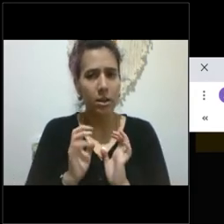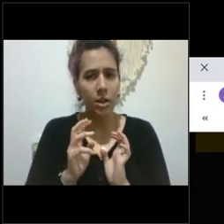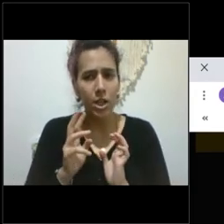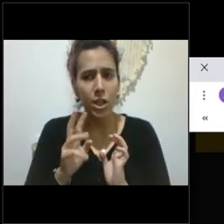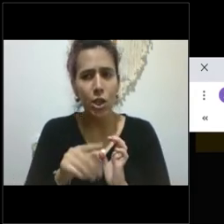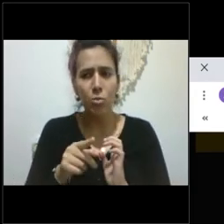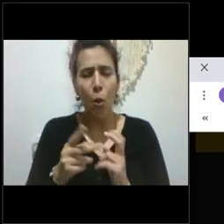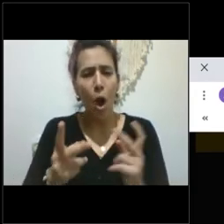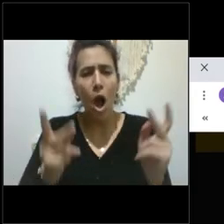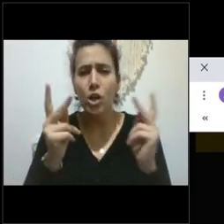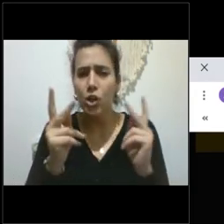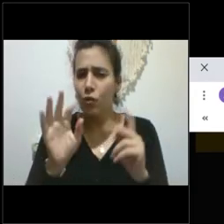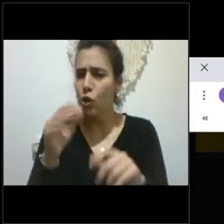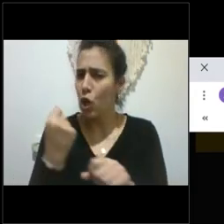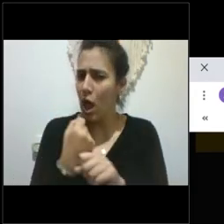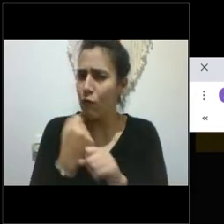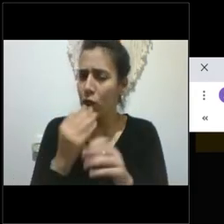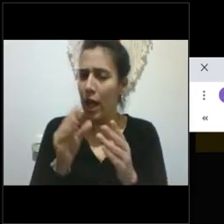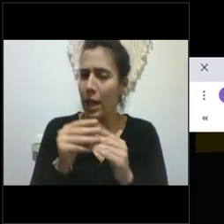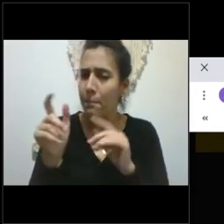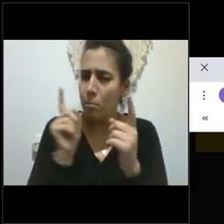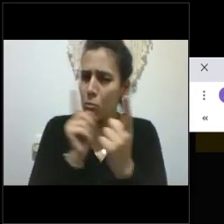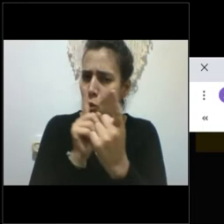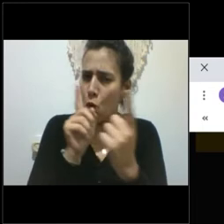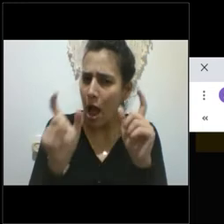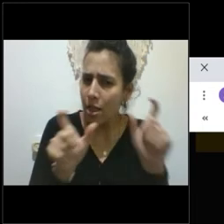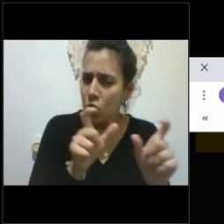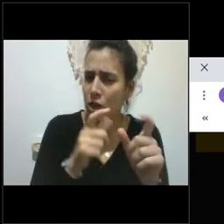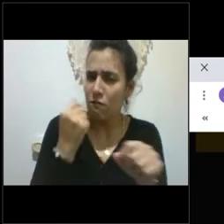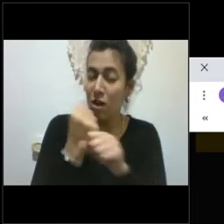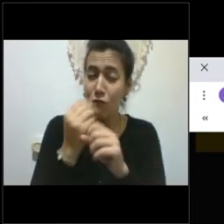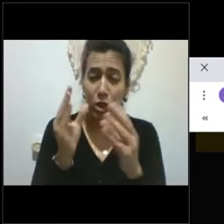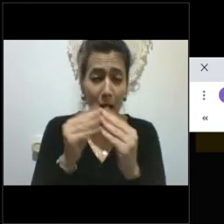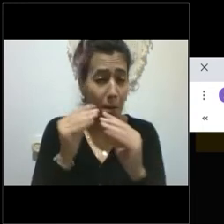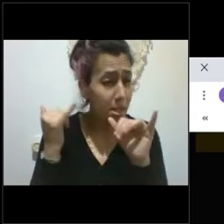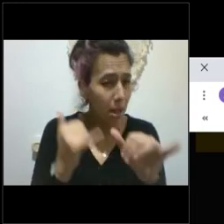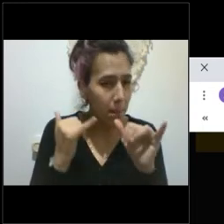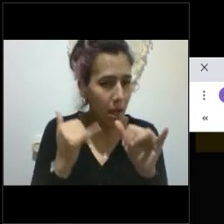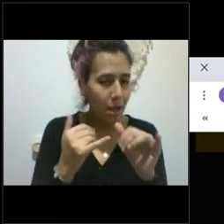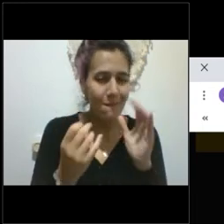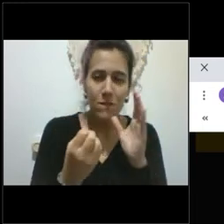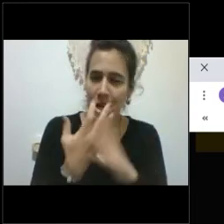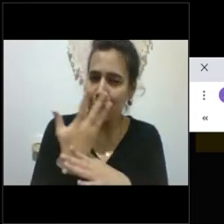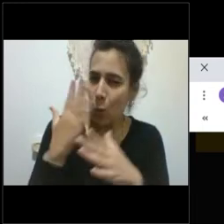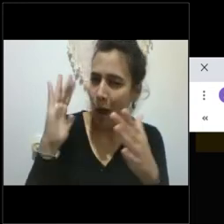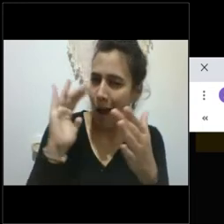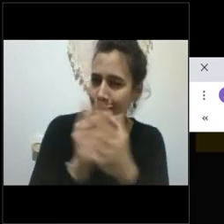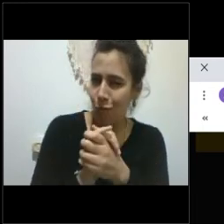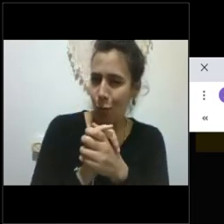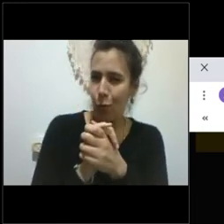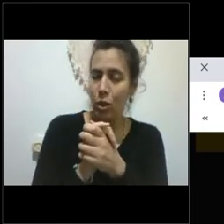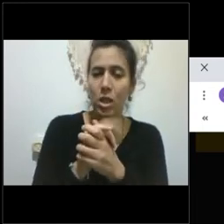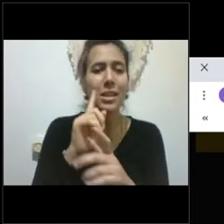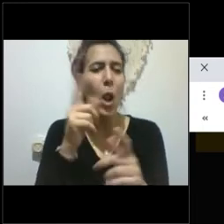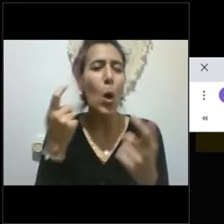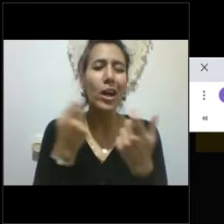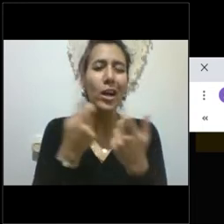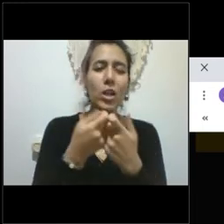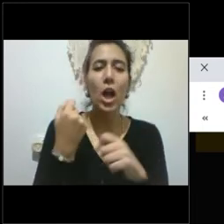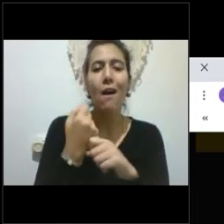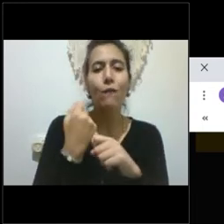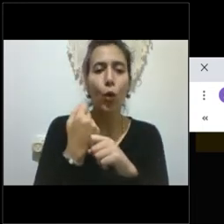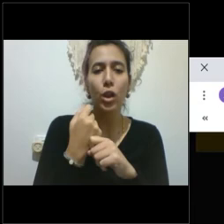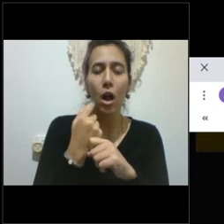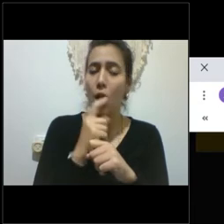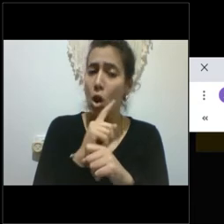אנשים, ועבודה עם ספקים, וליצור חברויות, לא קשרי עבודה, חברויות אמיתיות